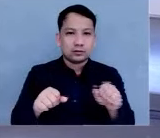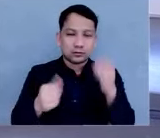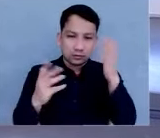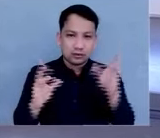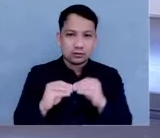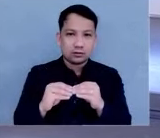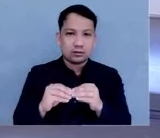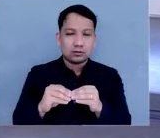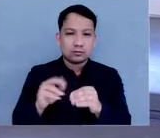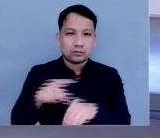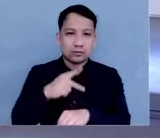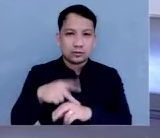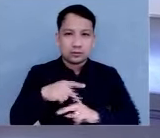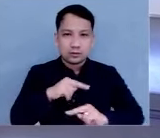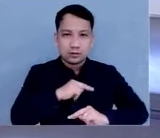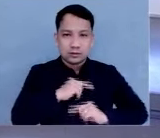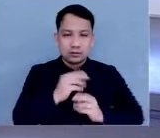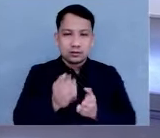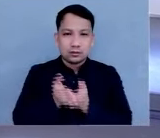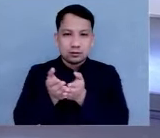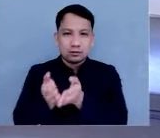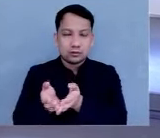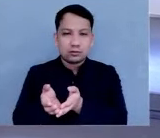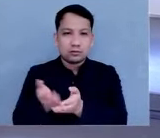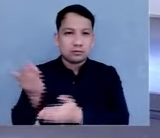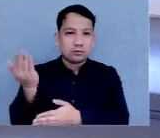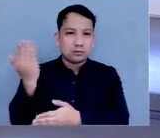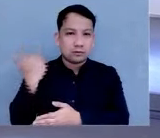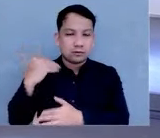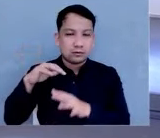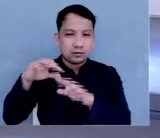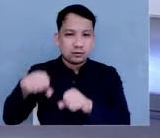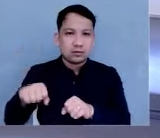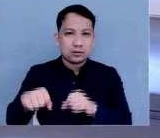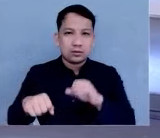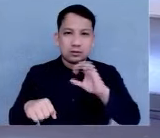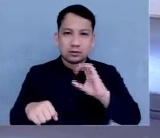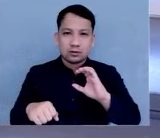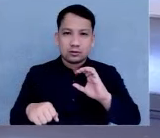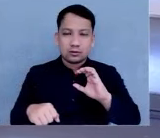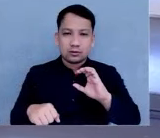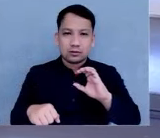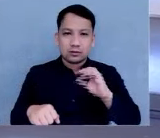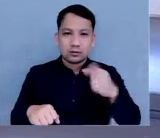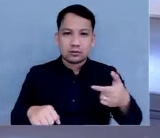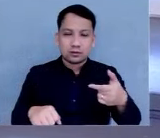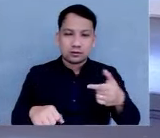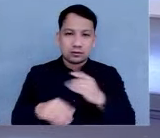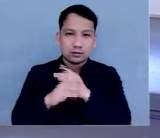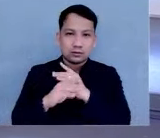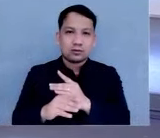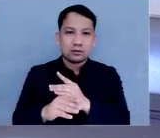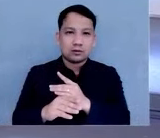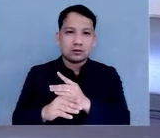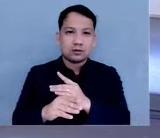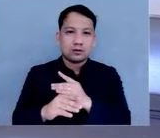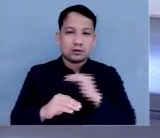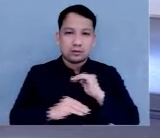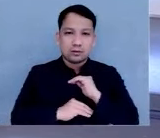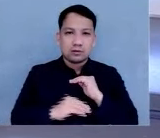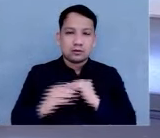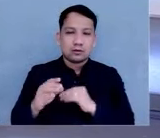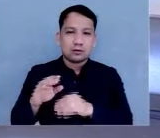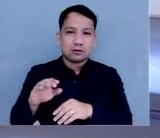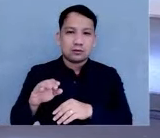isang Philippine Navy ship. Sa nakaraan kasi mga hulihan, Coast Guard vessels lamang ang ginagamit para iwasan na ma-militarize ang